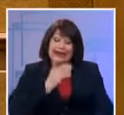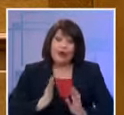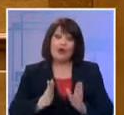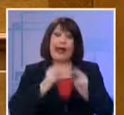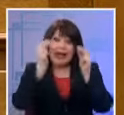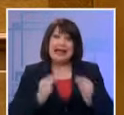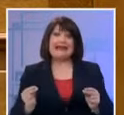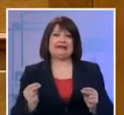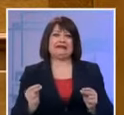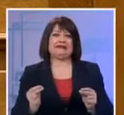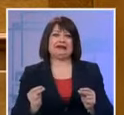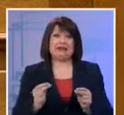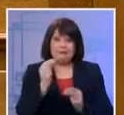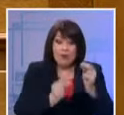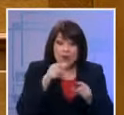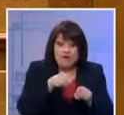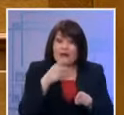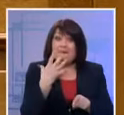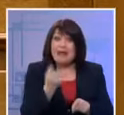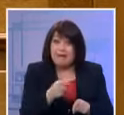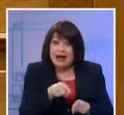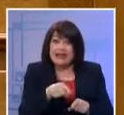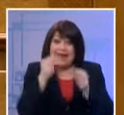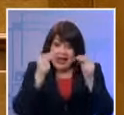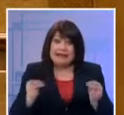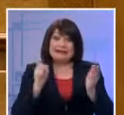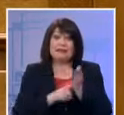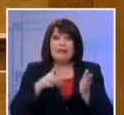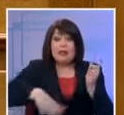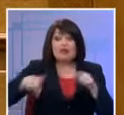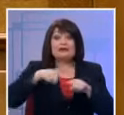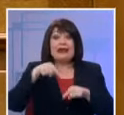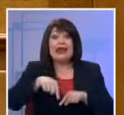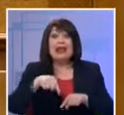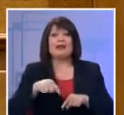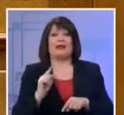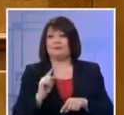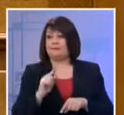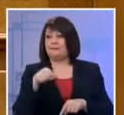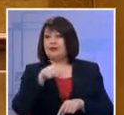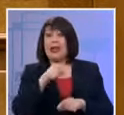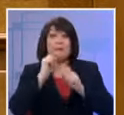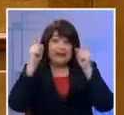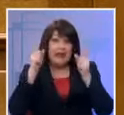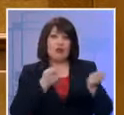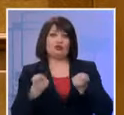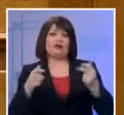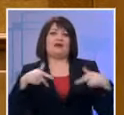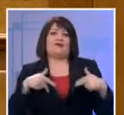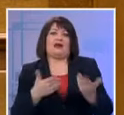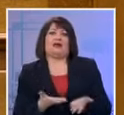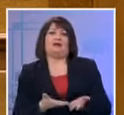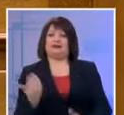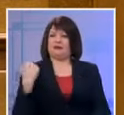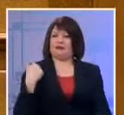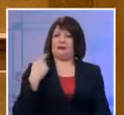το πρόβλημα εκεί που υπάρχει. Και το πρόβλημα υπάρχει εδώ, κύριε Τσίπρα, στο εσωτερικό σας. Επιτέλους κυβερνήστε. Ζητάτε τη